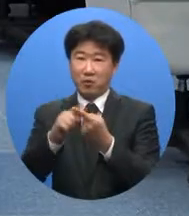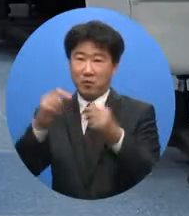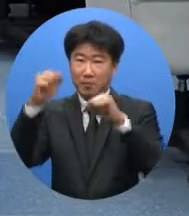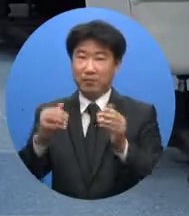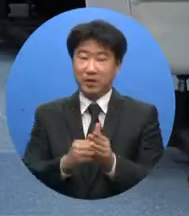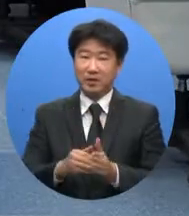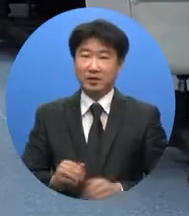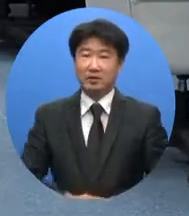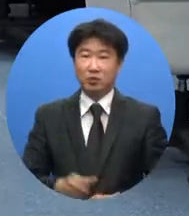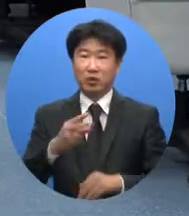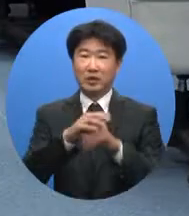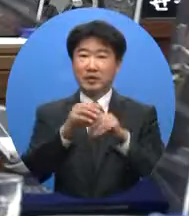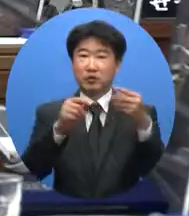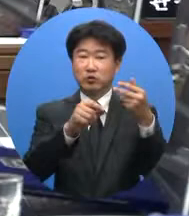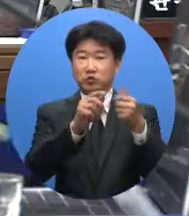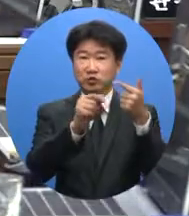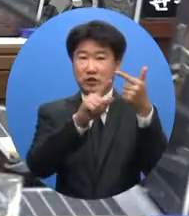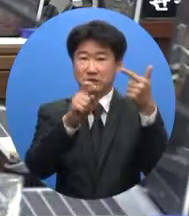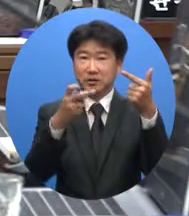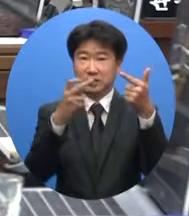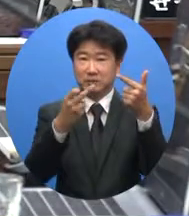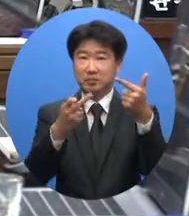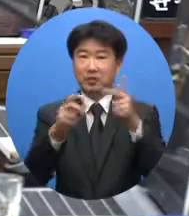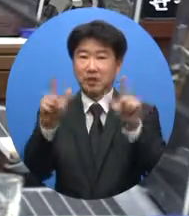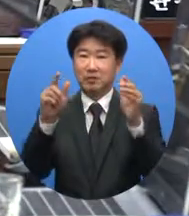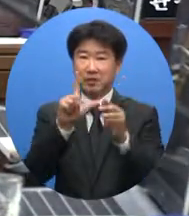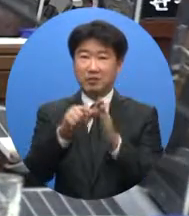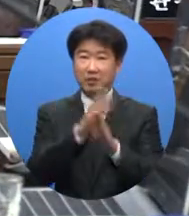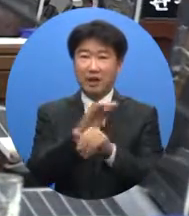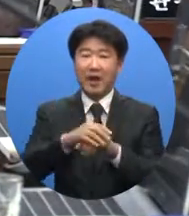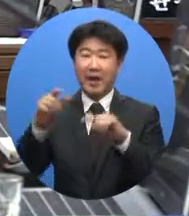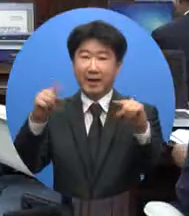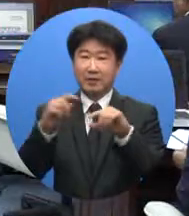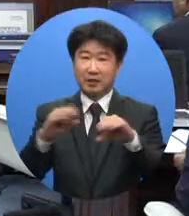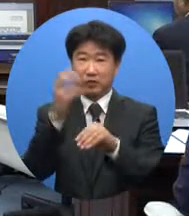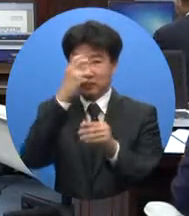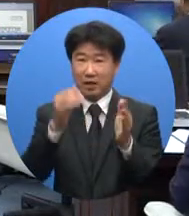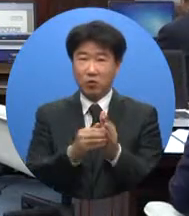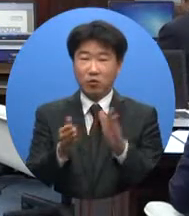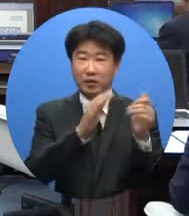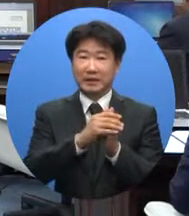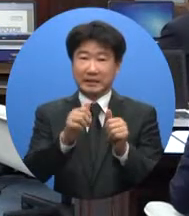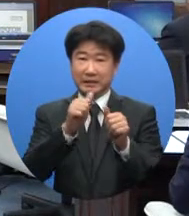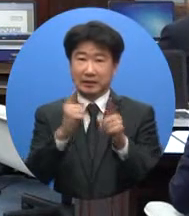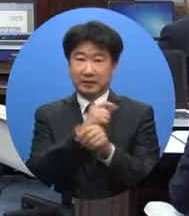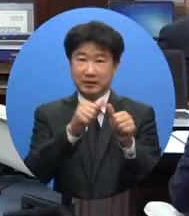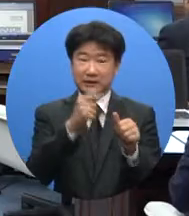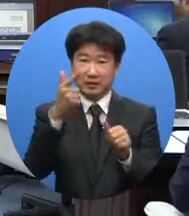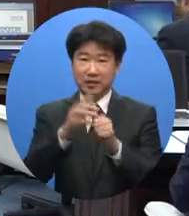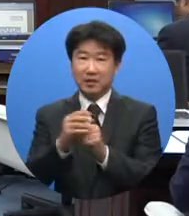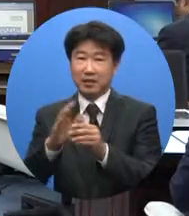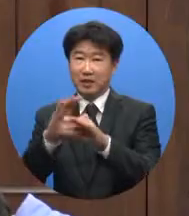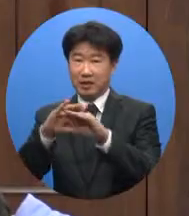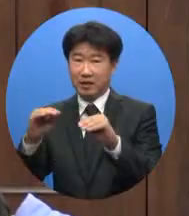가결했습니다. 또 지난 12일부터 9일간 행정사무감사를 실시하고 시정요치 6건, 처리요구